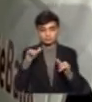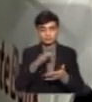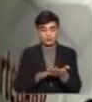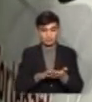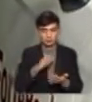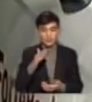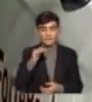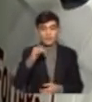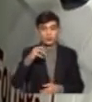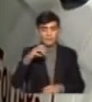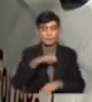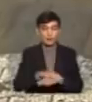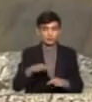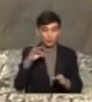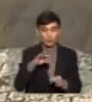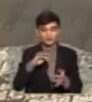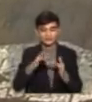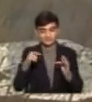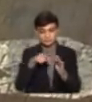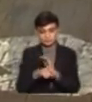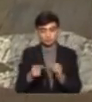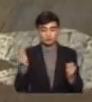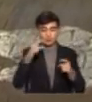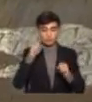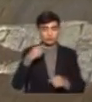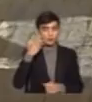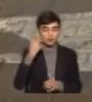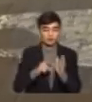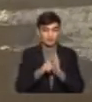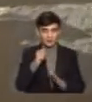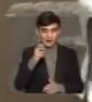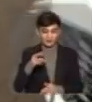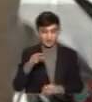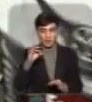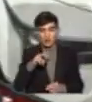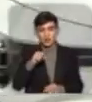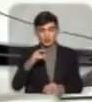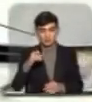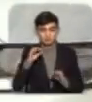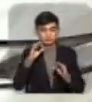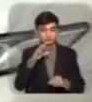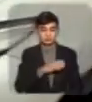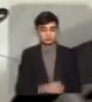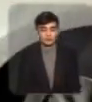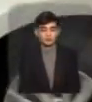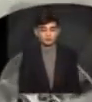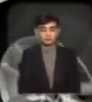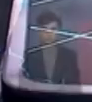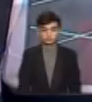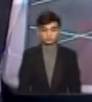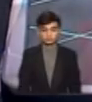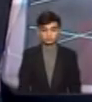басталатынын Фортебанктың әлеуметтік желілерінен біле аласыздар. Лаура Беғали, Думан Сүлейменов, Информбюро,